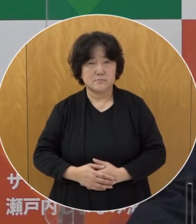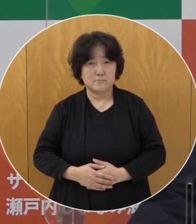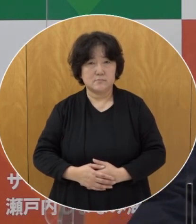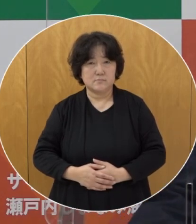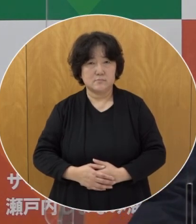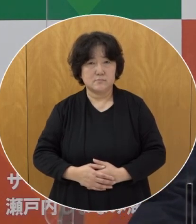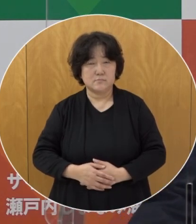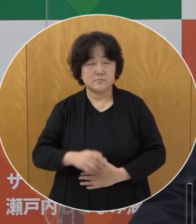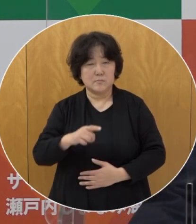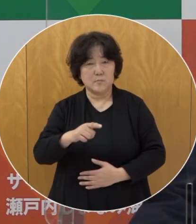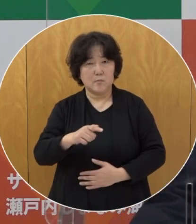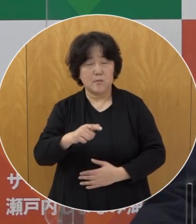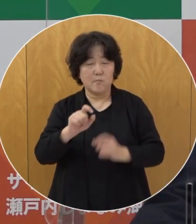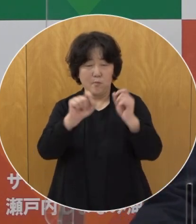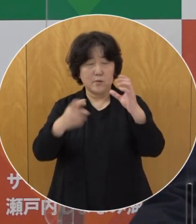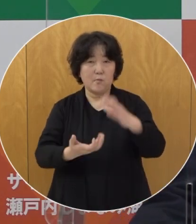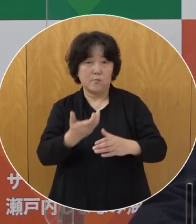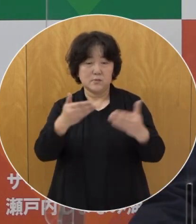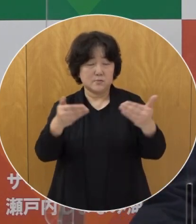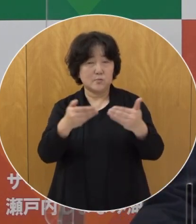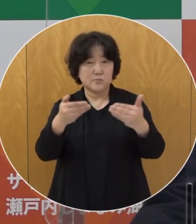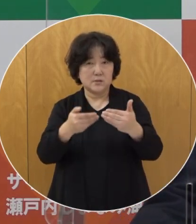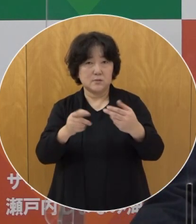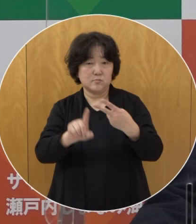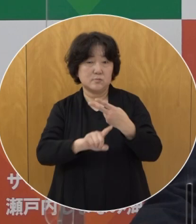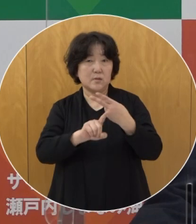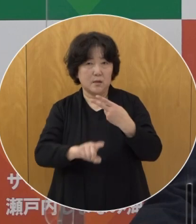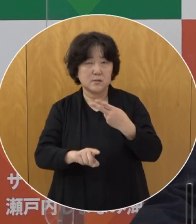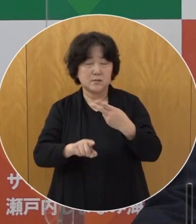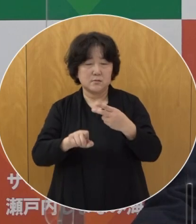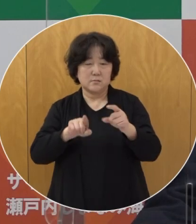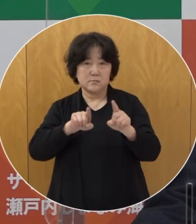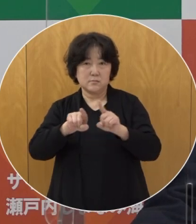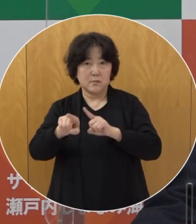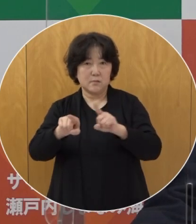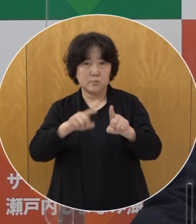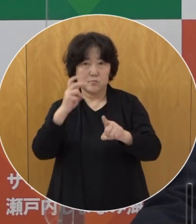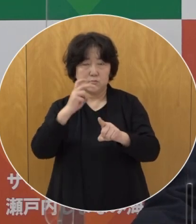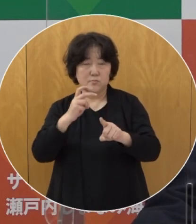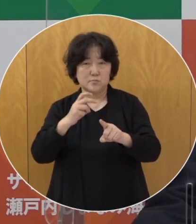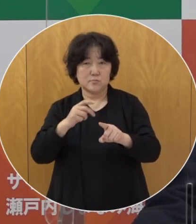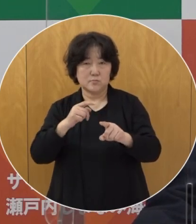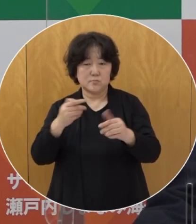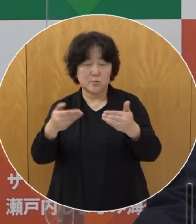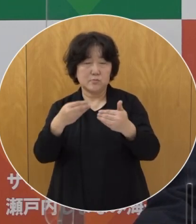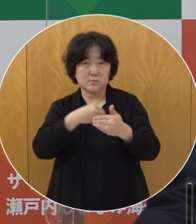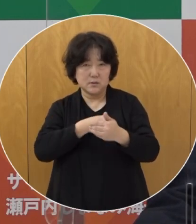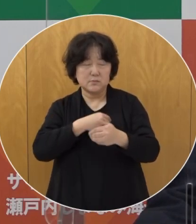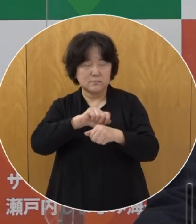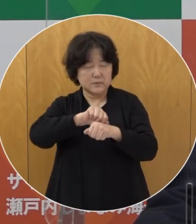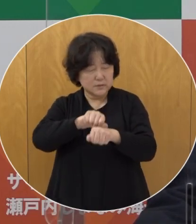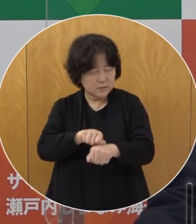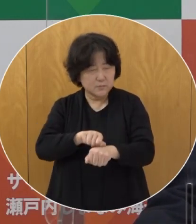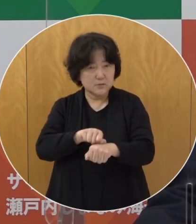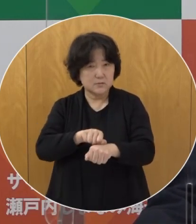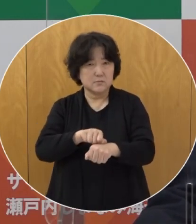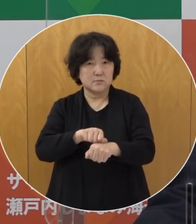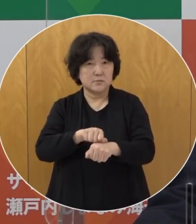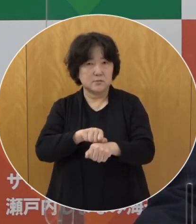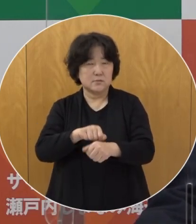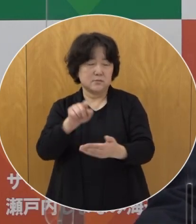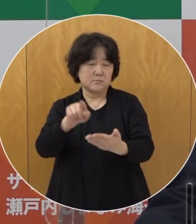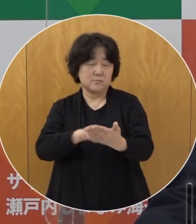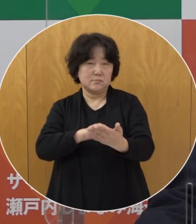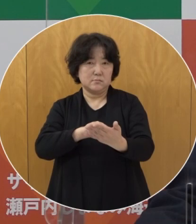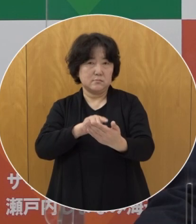当該職員並びに管理監督職員に対しましては厳正な処分をもって対